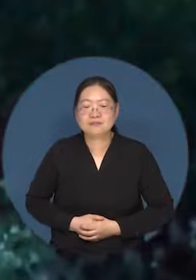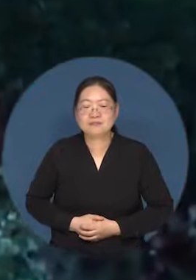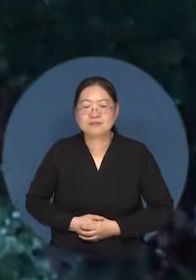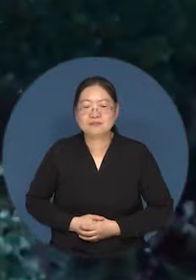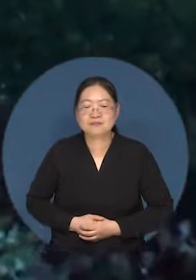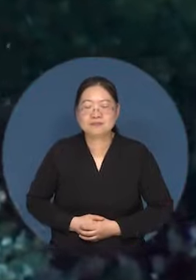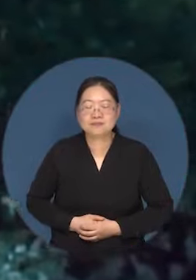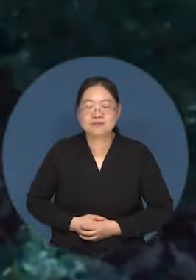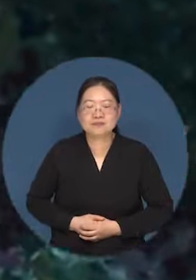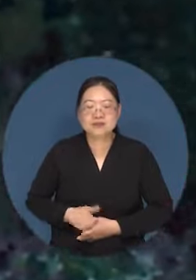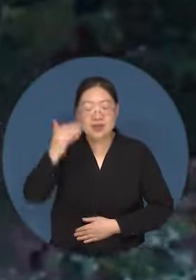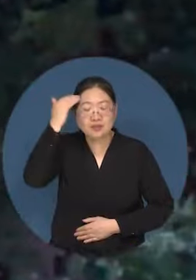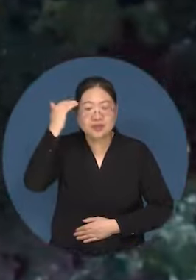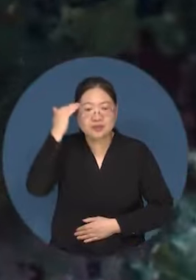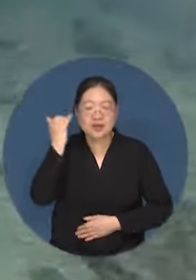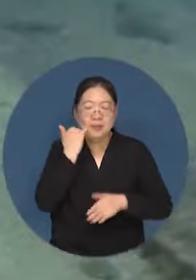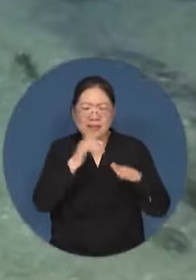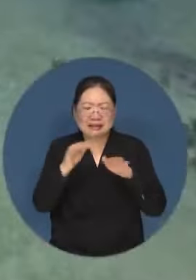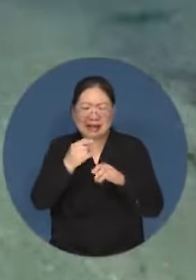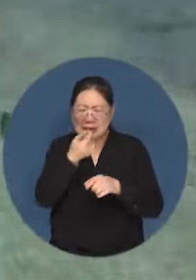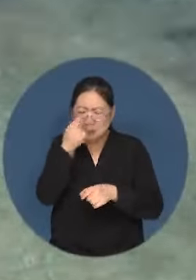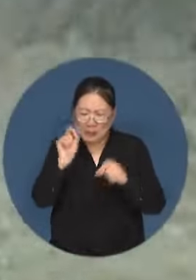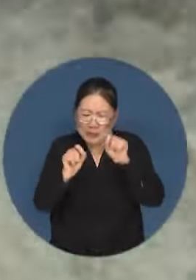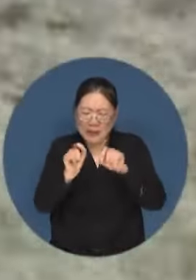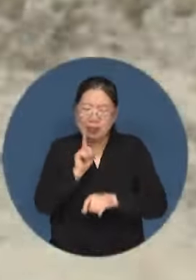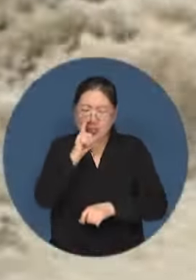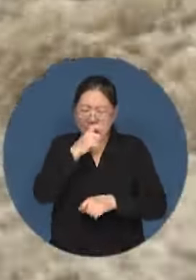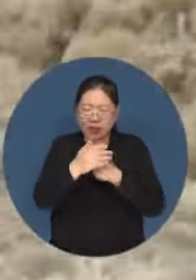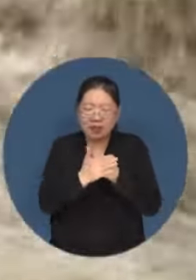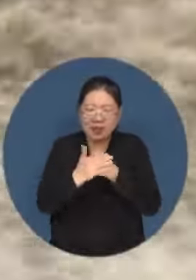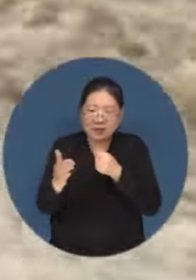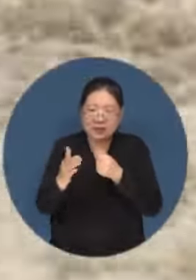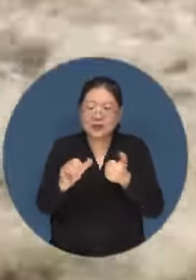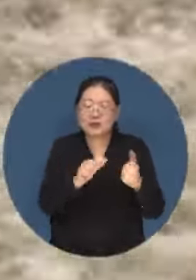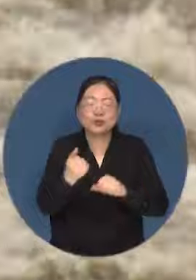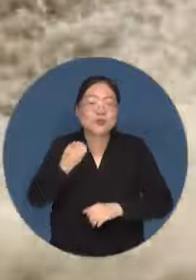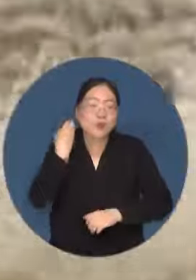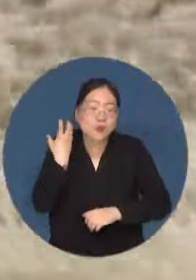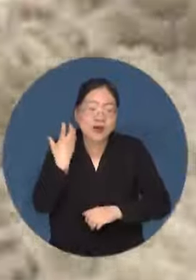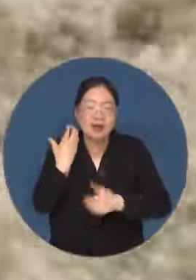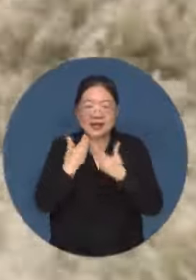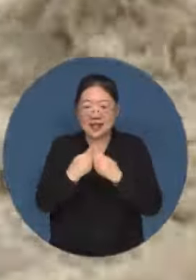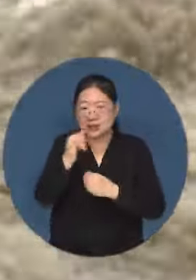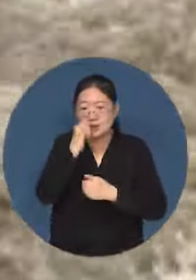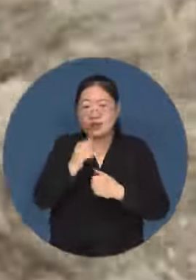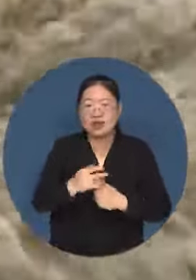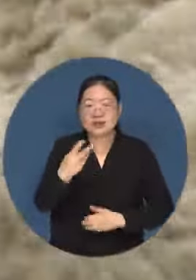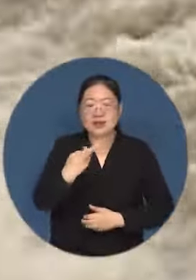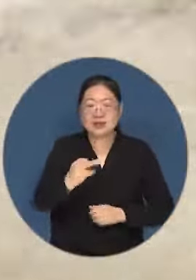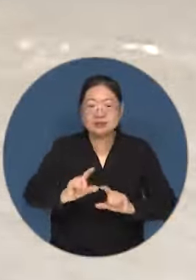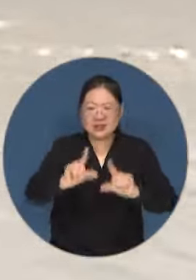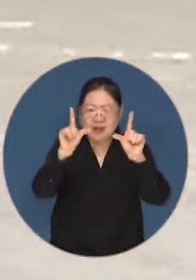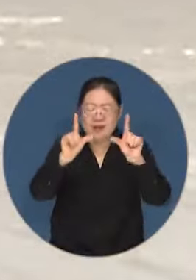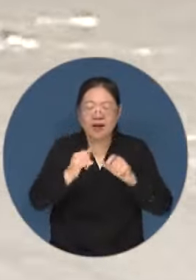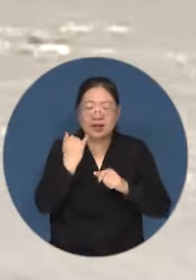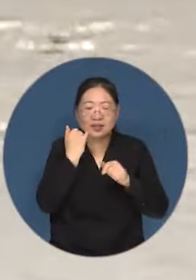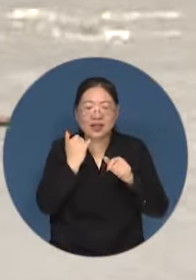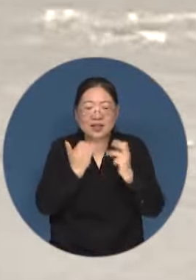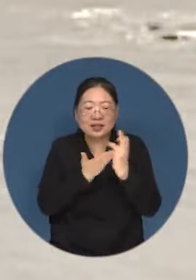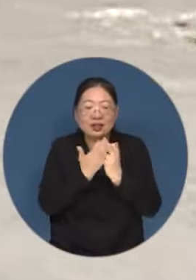그 폐사한 사례가 몇 번 있었는데요. 제가 2011년도에 제주도 연안에 밀려온